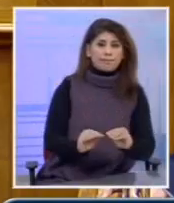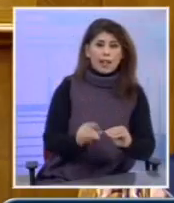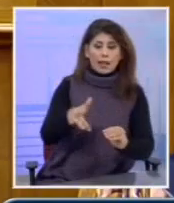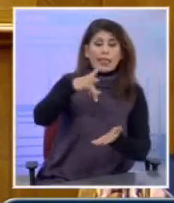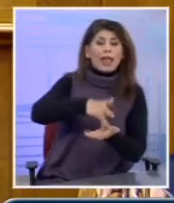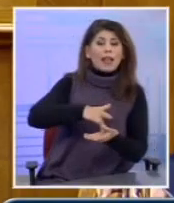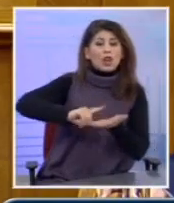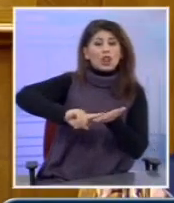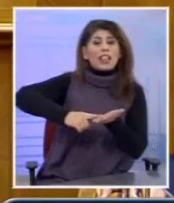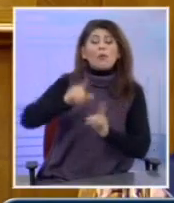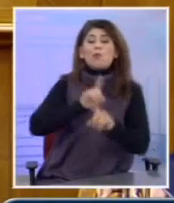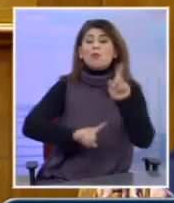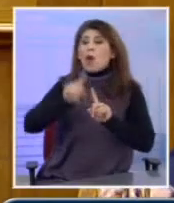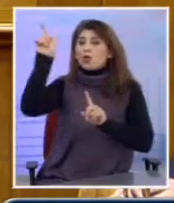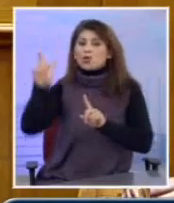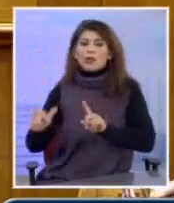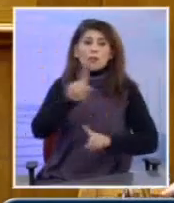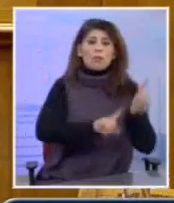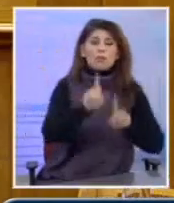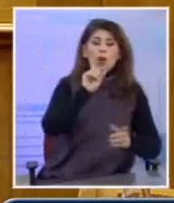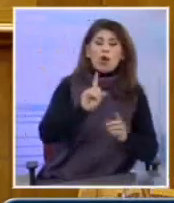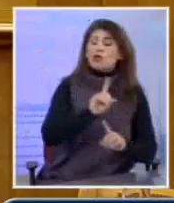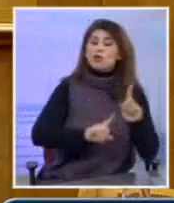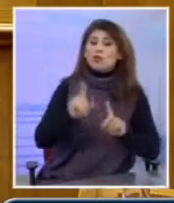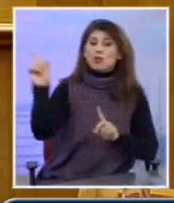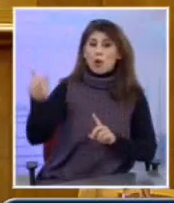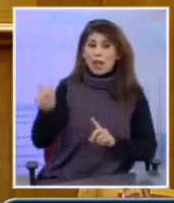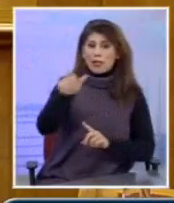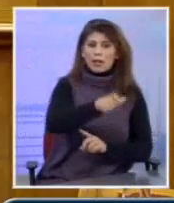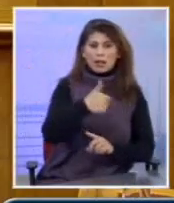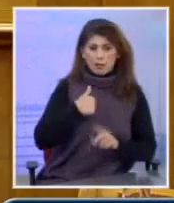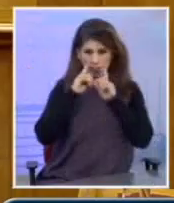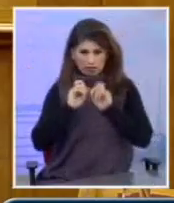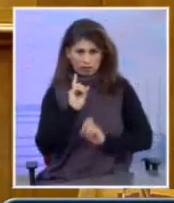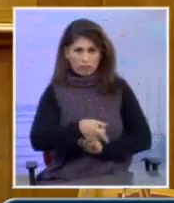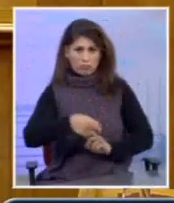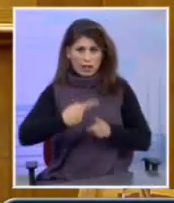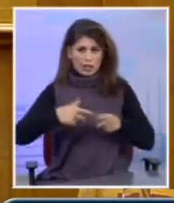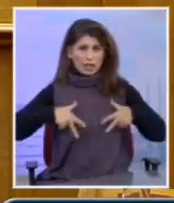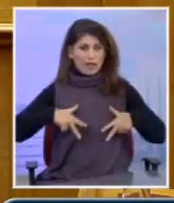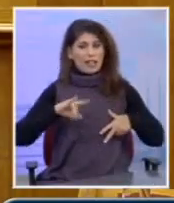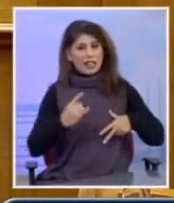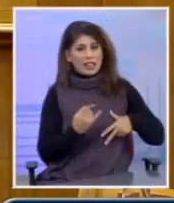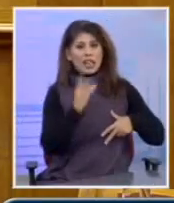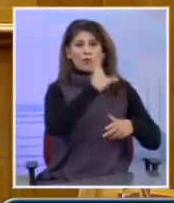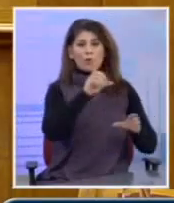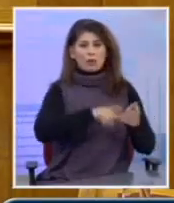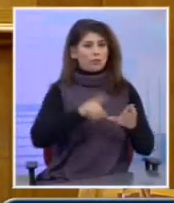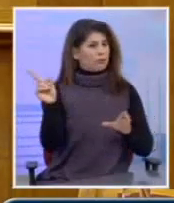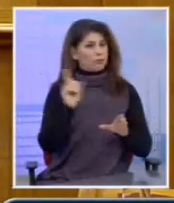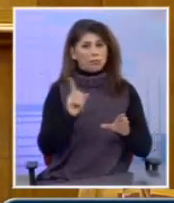ξεκαθαρίσω, δεν επιβλήθηκε ούτε από την ελληνική κυβέρνηση, ούτε από την Ευρωπαϊκή Ένωση, αλλά από την